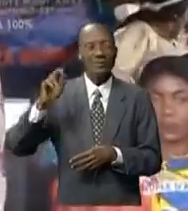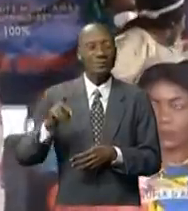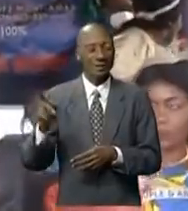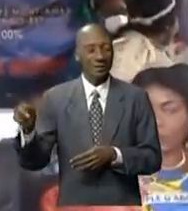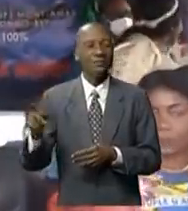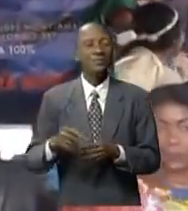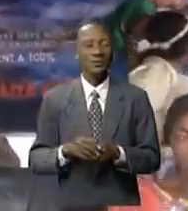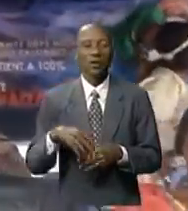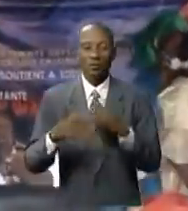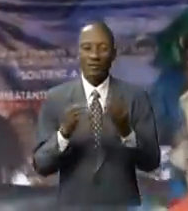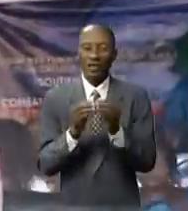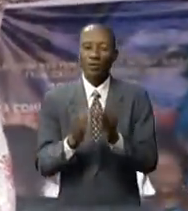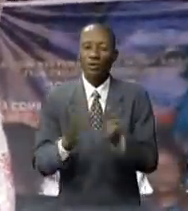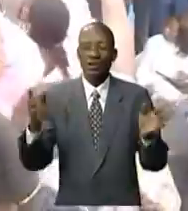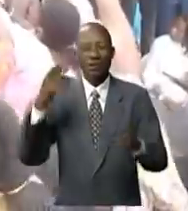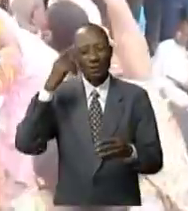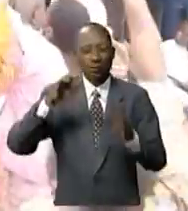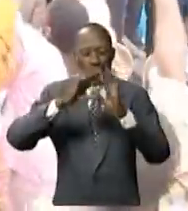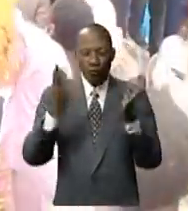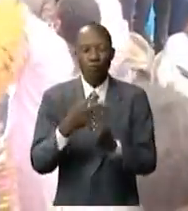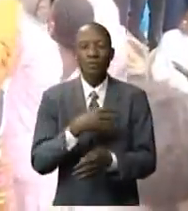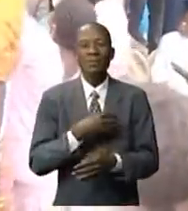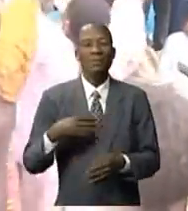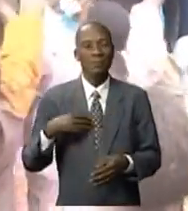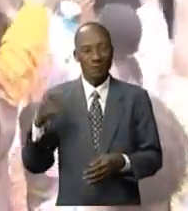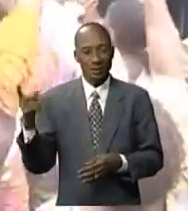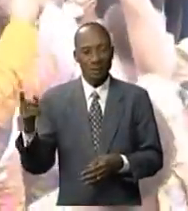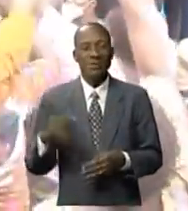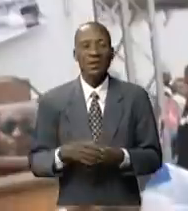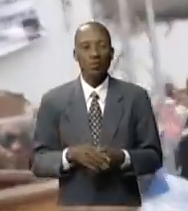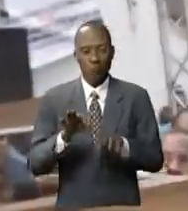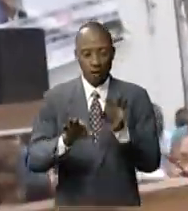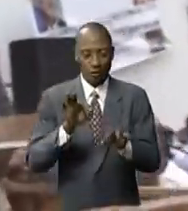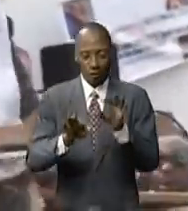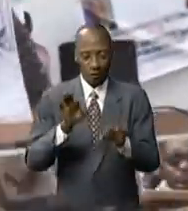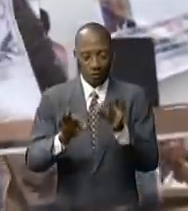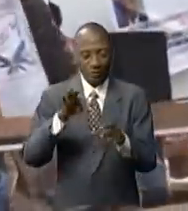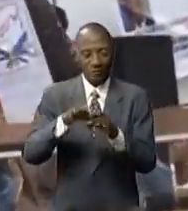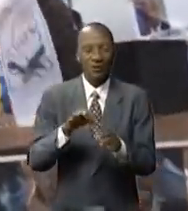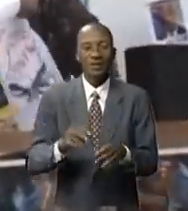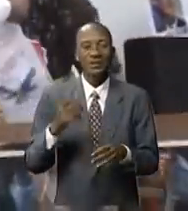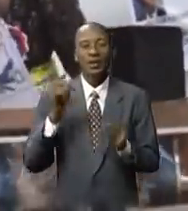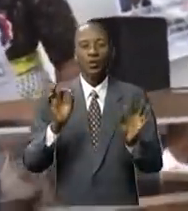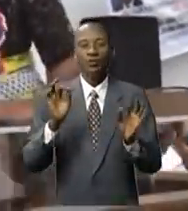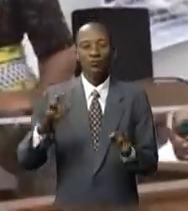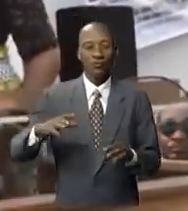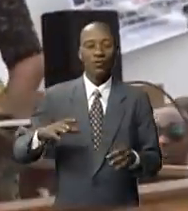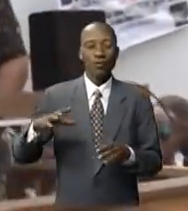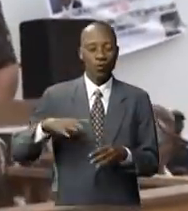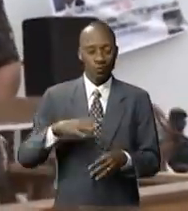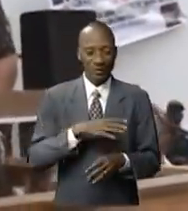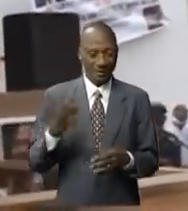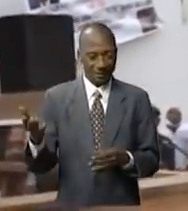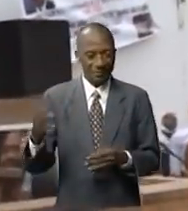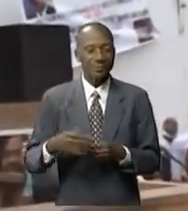de la Ligue des femmes de l'UDPS nouvellement nommés ont été investis par le secrétaire général de ce parti. Le comité chapeauté par